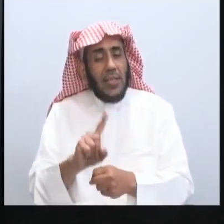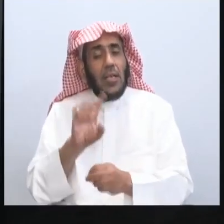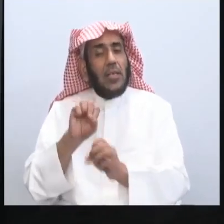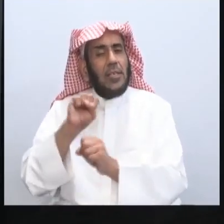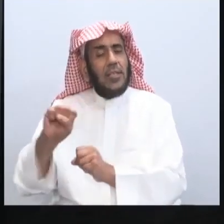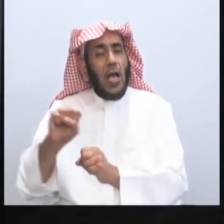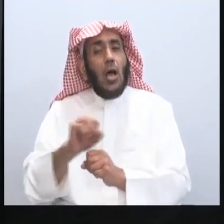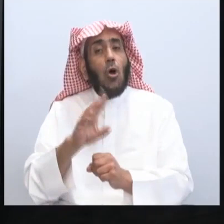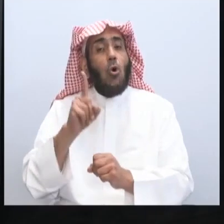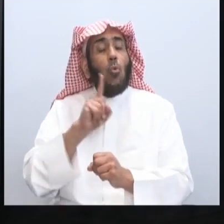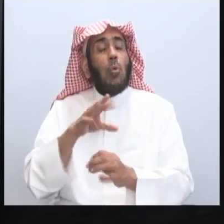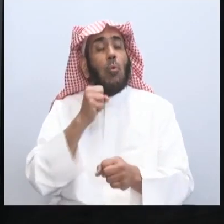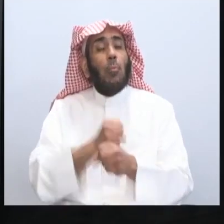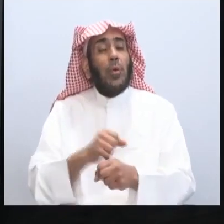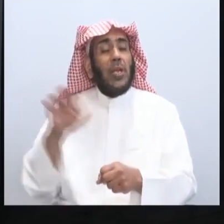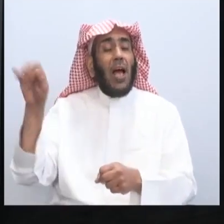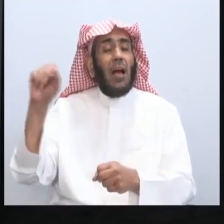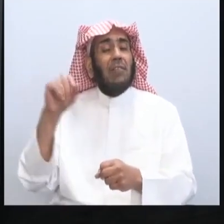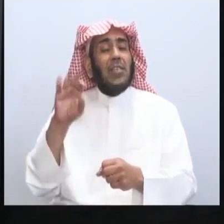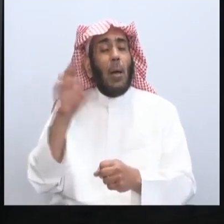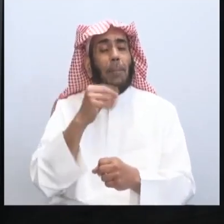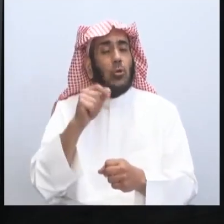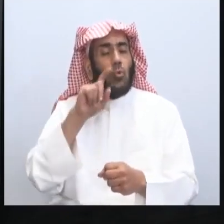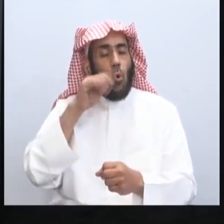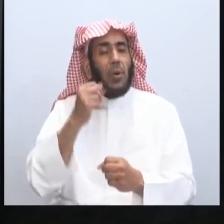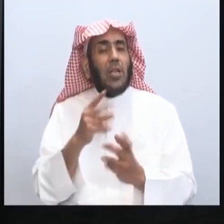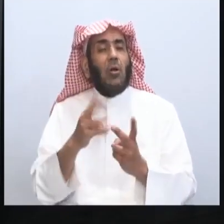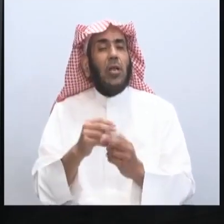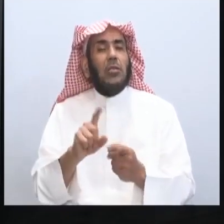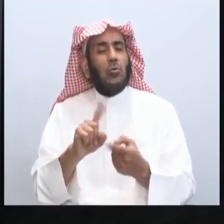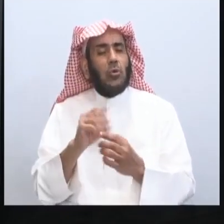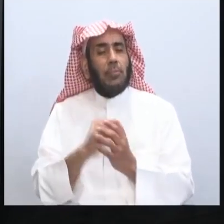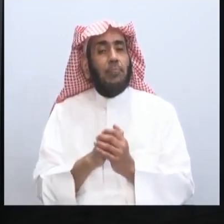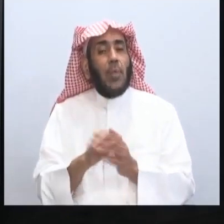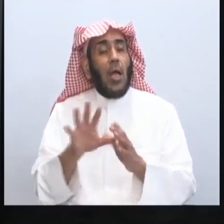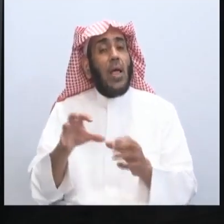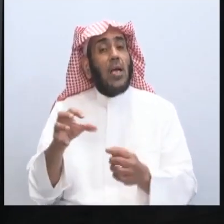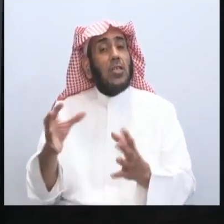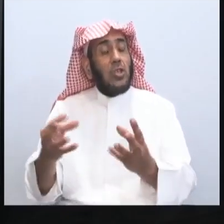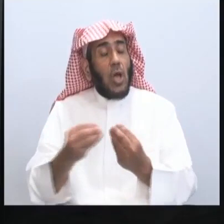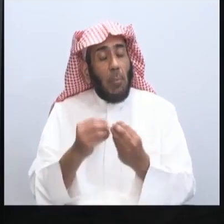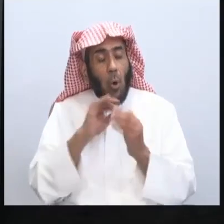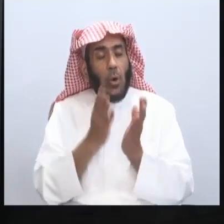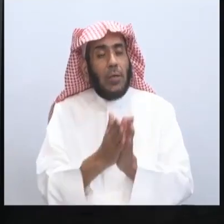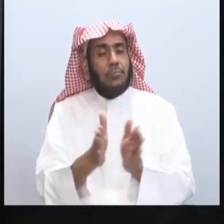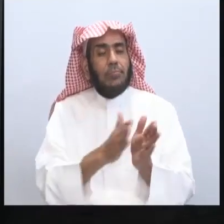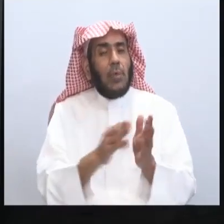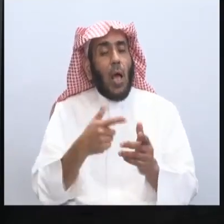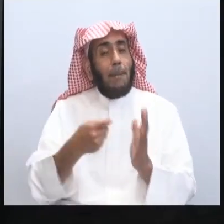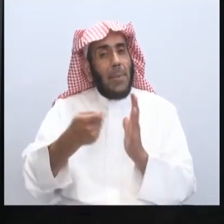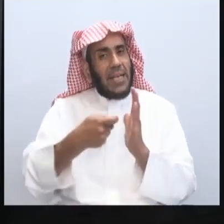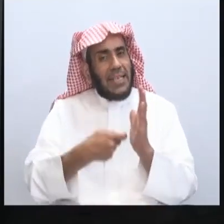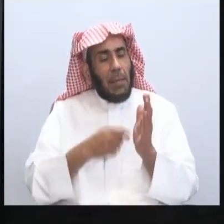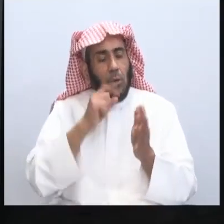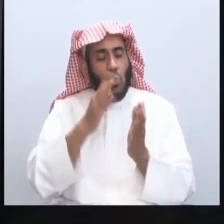المؤمنين حفصه بنت عمر رضي الله عنهما هذا جمع القران اما كتابه